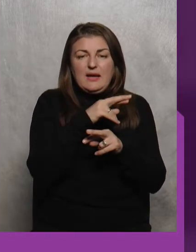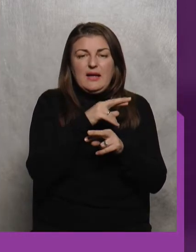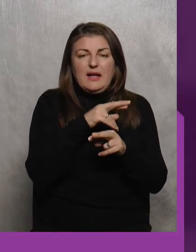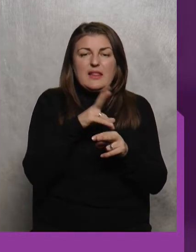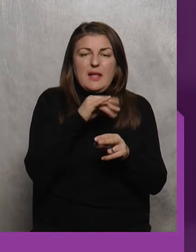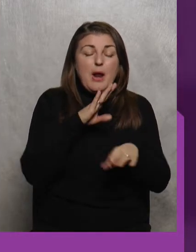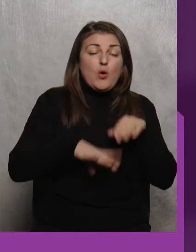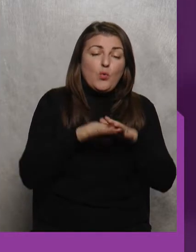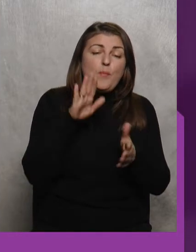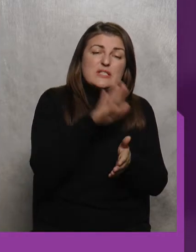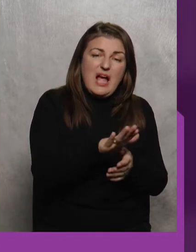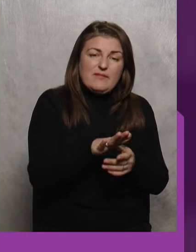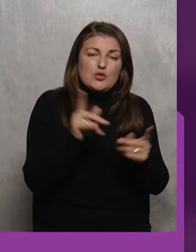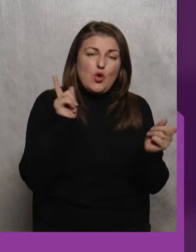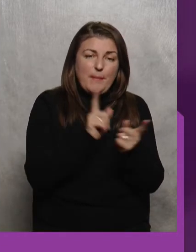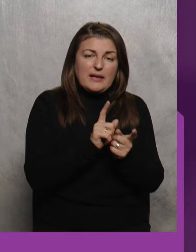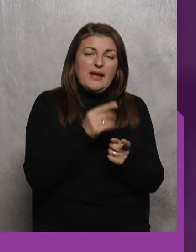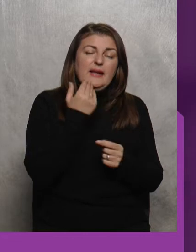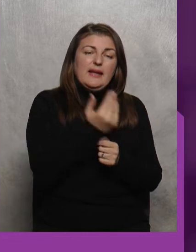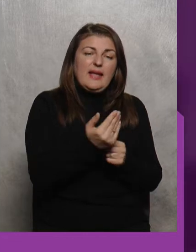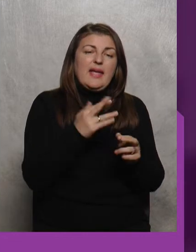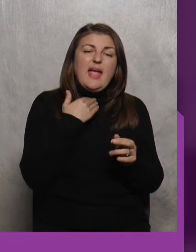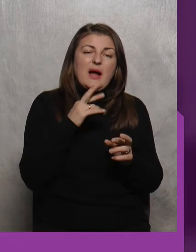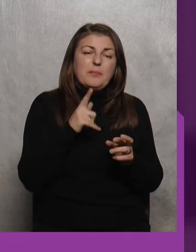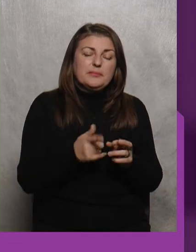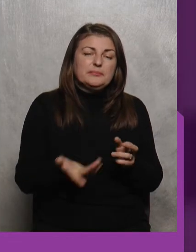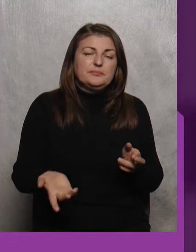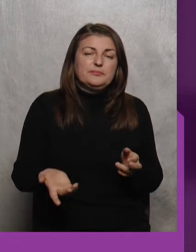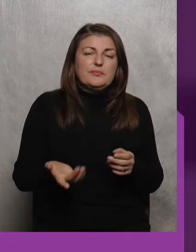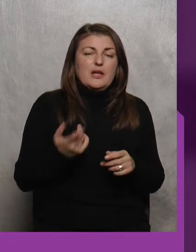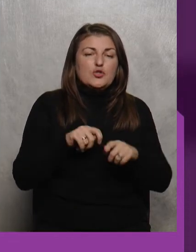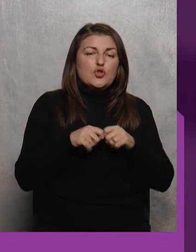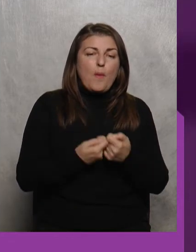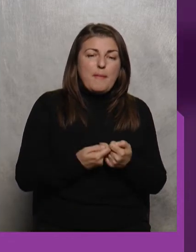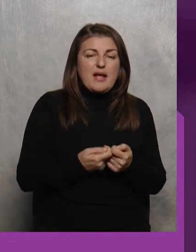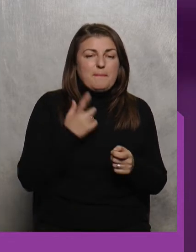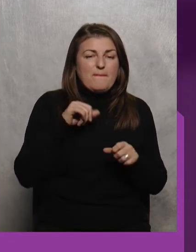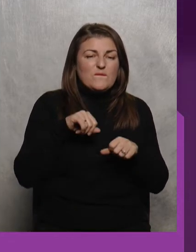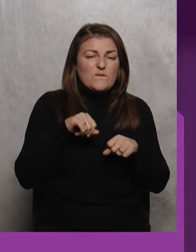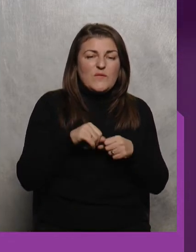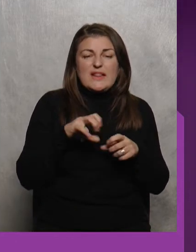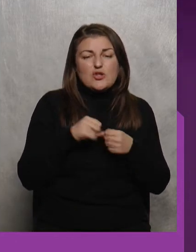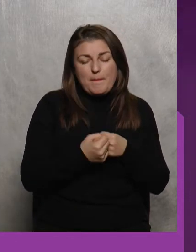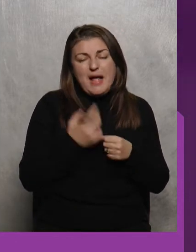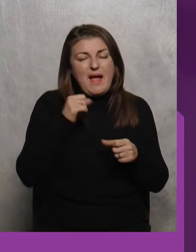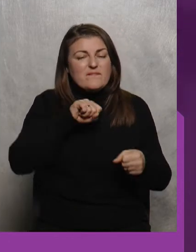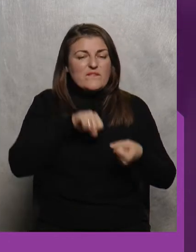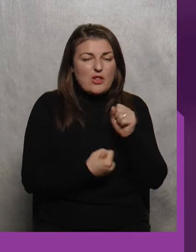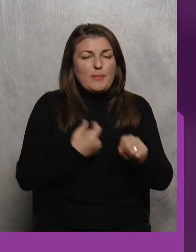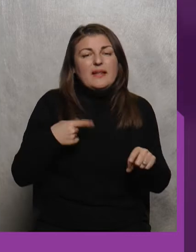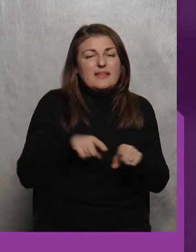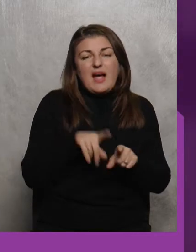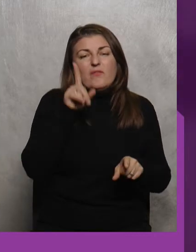неправильно поставити руку суперника, її якби зломати, виломати, верніше не зломати, а виломати її,